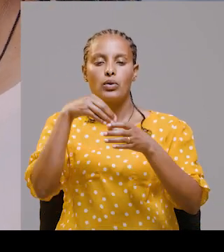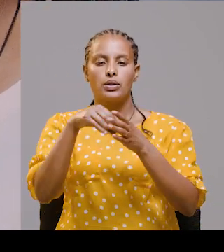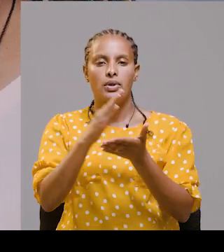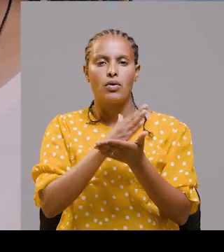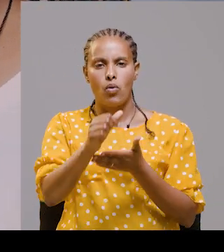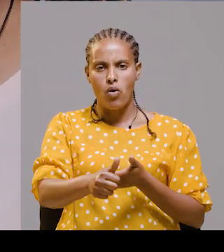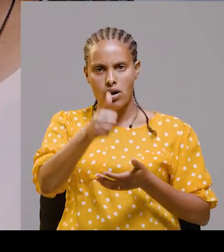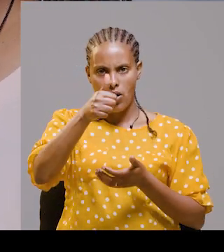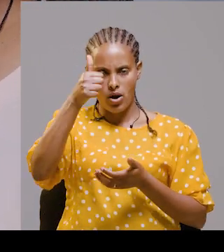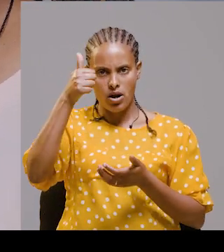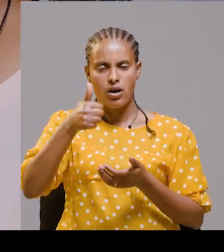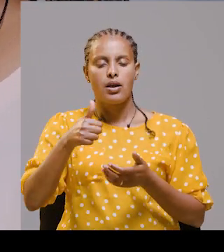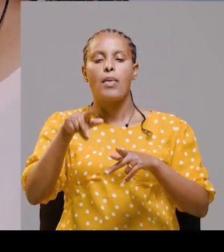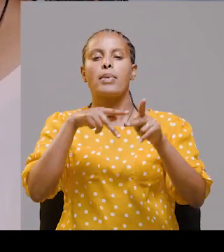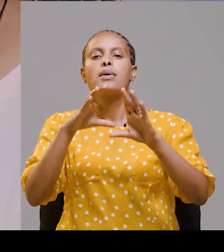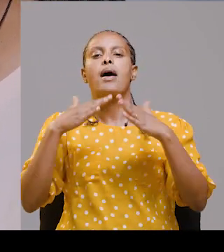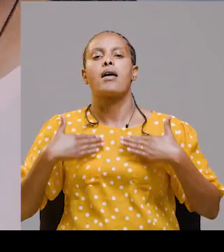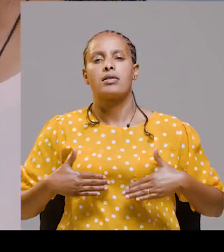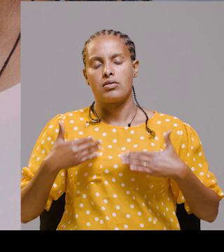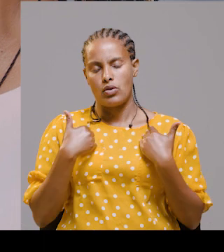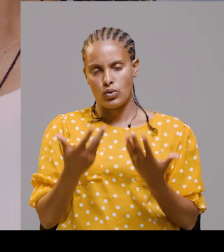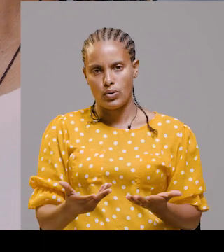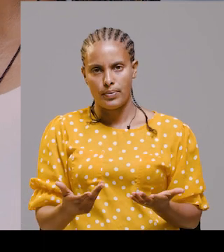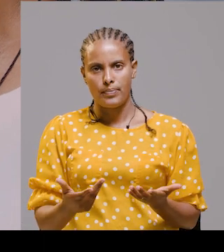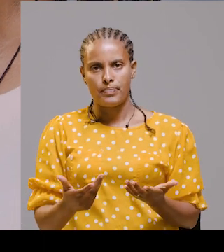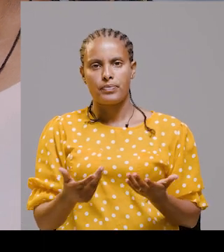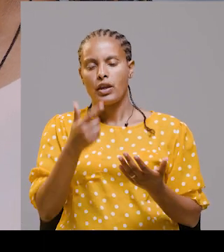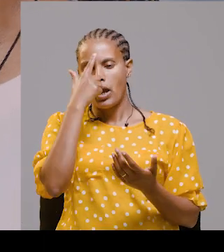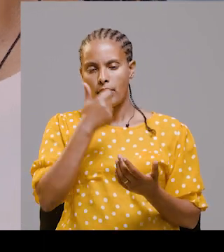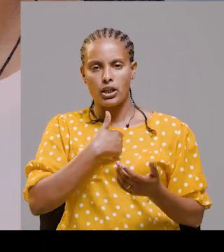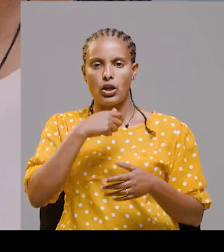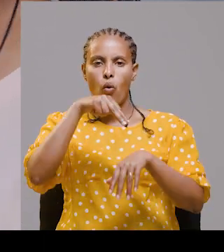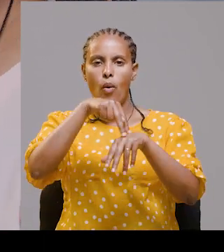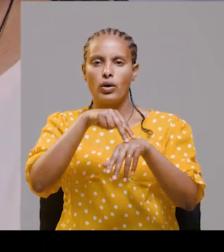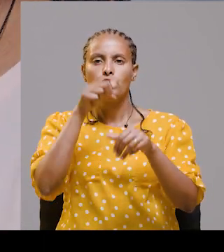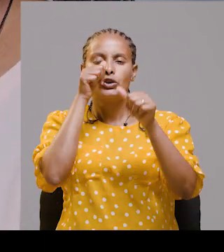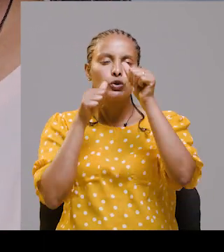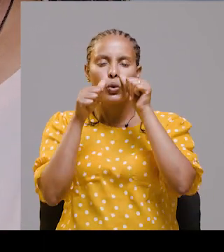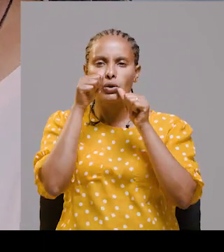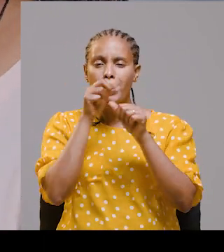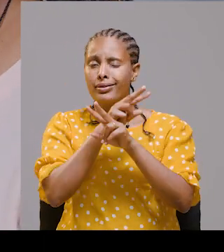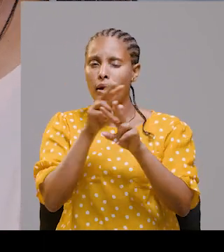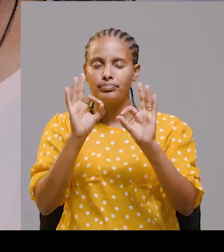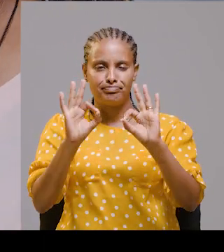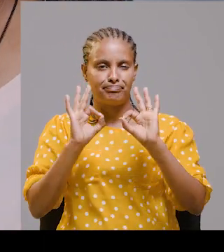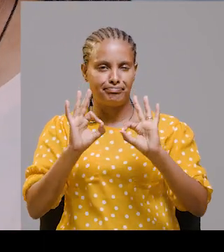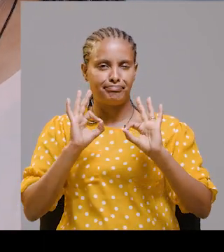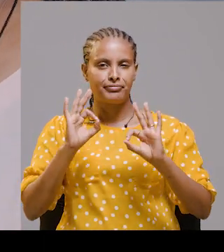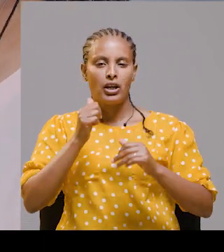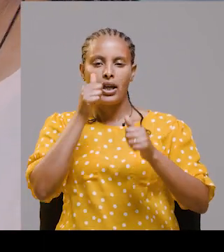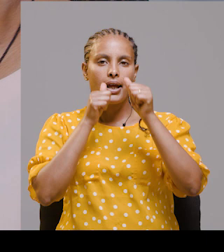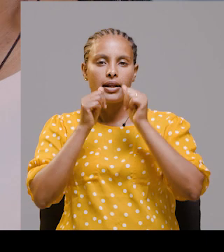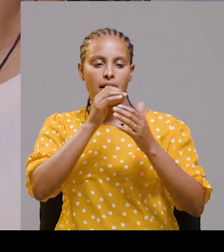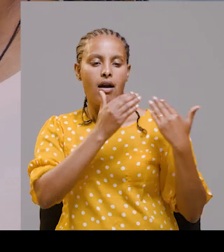እናሳትፋቸው ዋና ዋና የሆኑ የማህበረሰብ አካላት አሉ የእምነት ተቋማትን እድሮቻውን በጣም ኢንፍሉዌንሻል ናቸው የእድር መሪዎችን